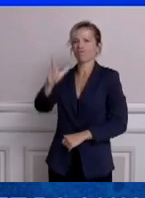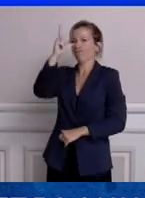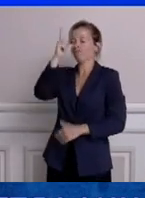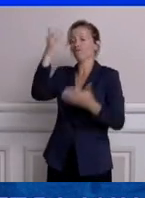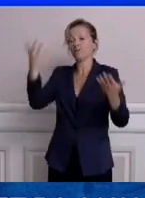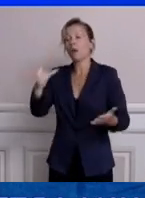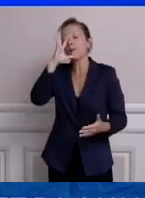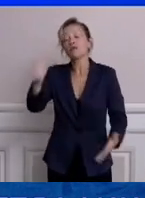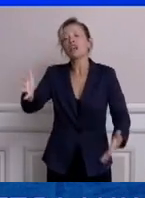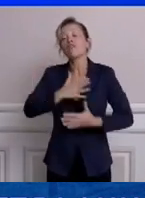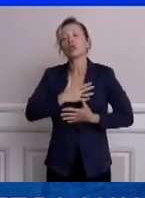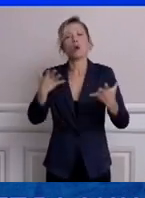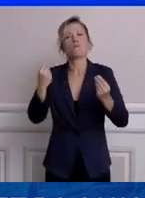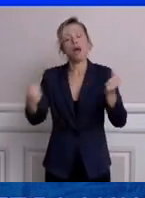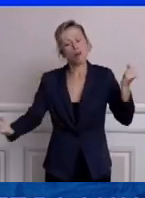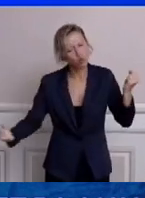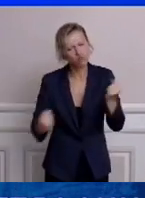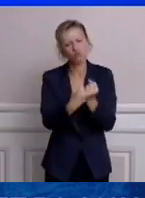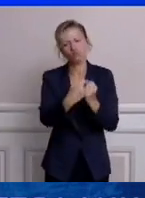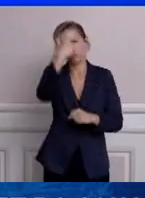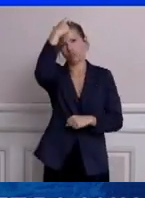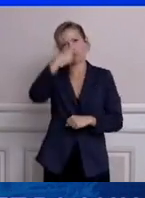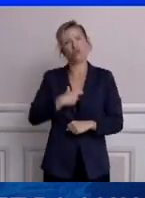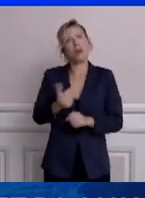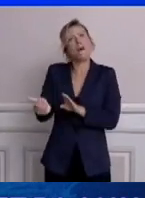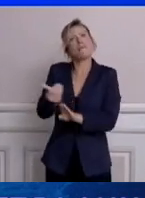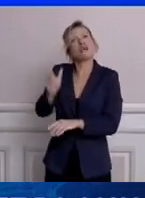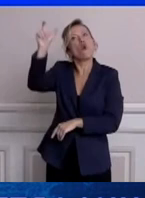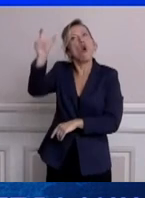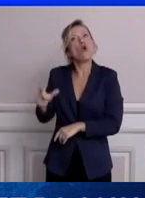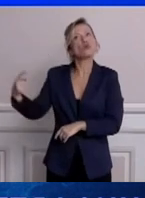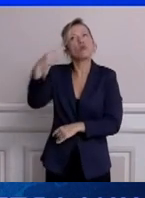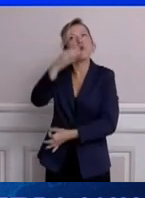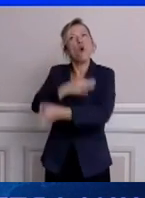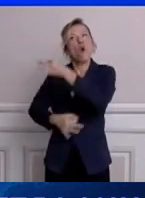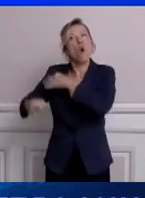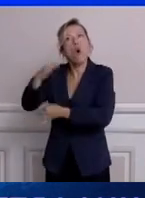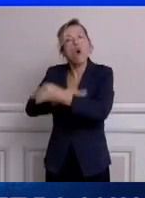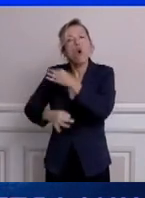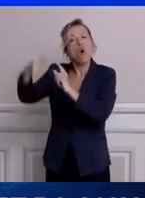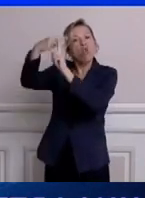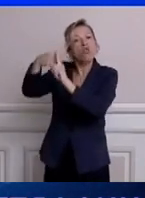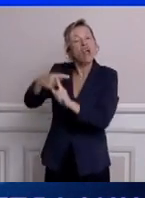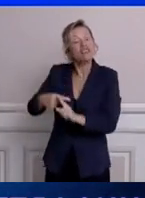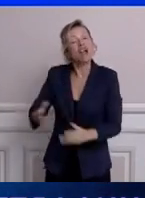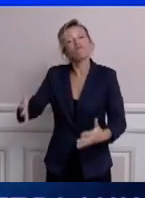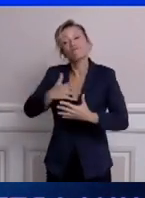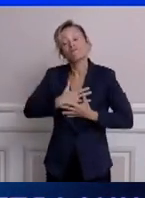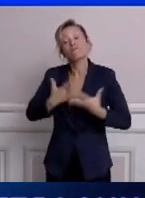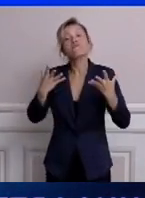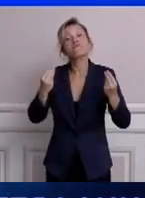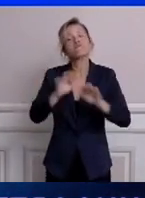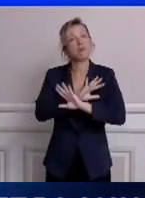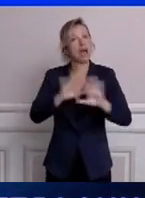για τη στήριξη και την εμπιστοσύνη, για τα όσα τιμητικά ανέφερε για εμένα. Τον ευχαριστώ για τα έργα που ανέφερε πως